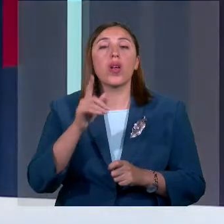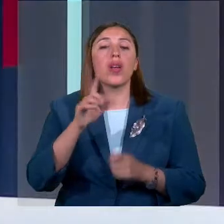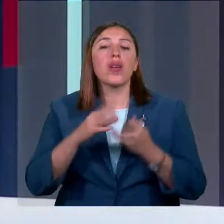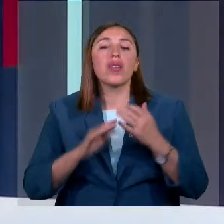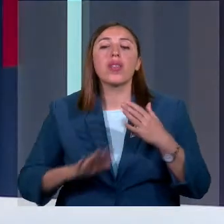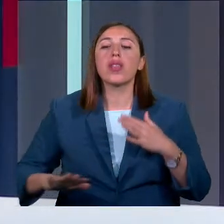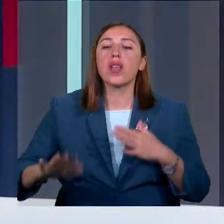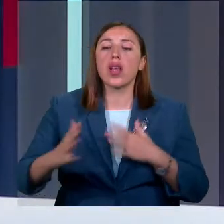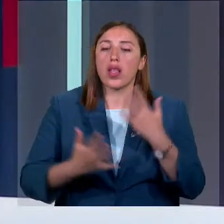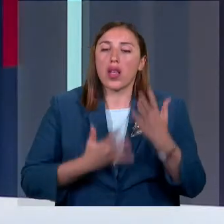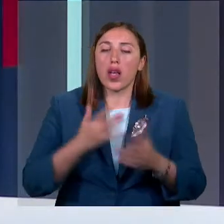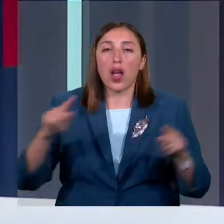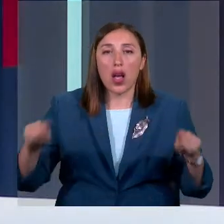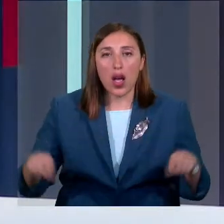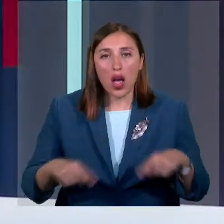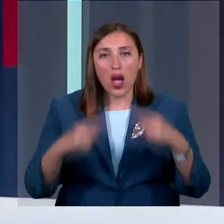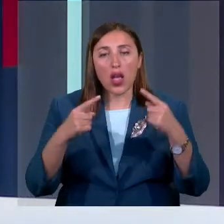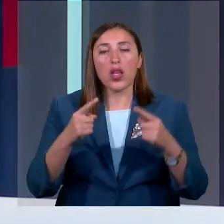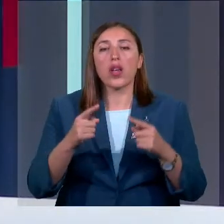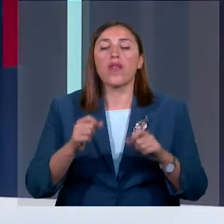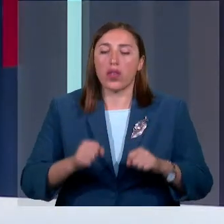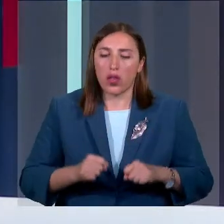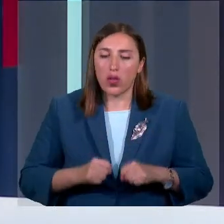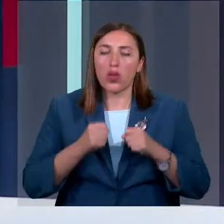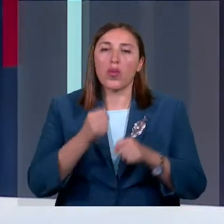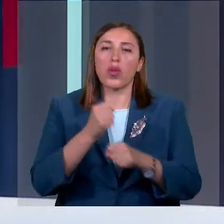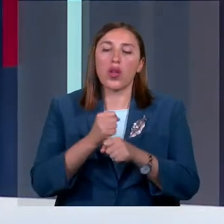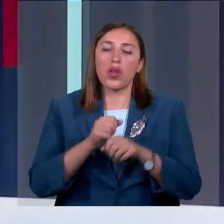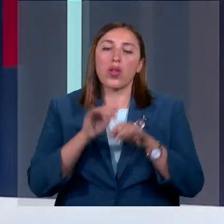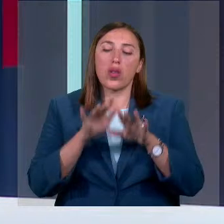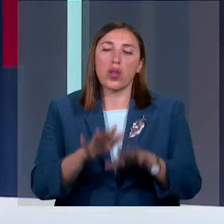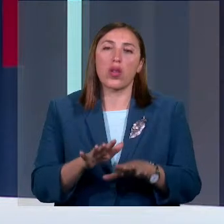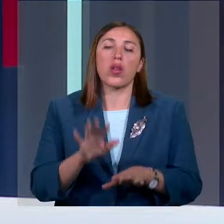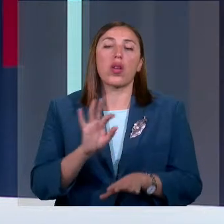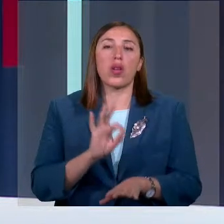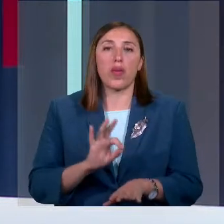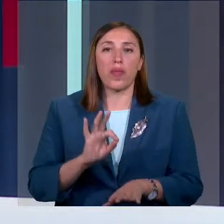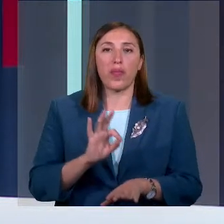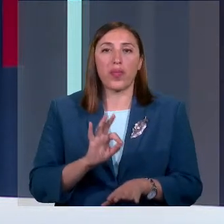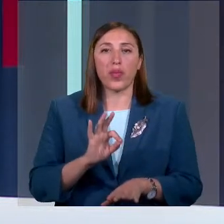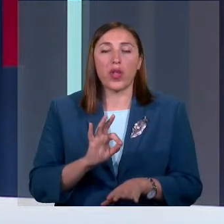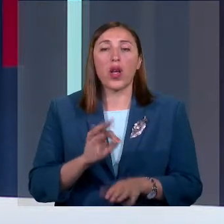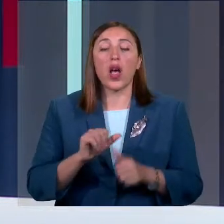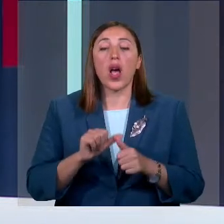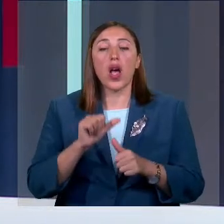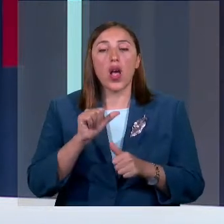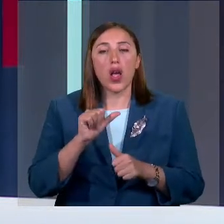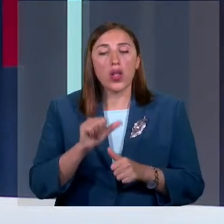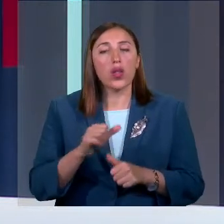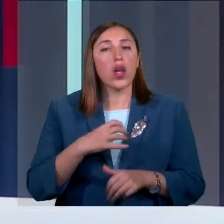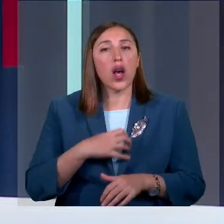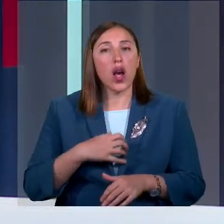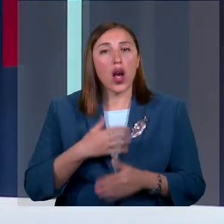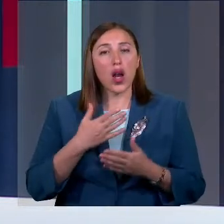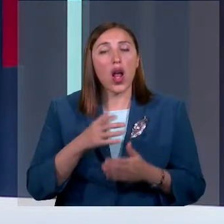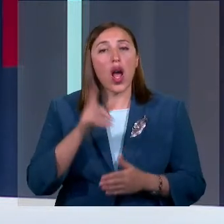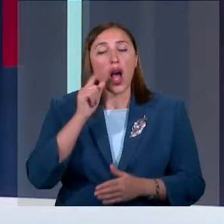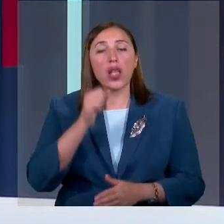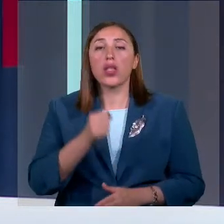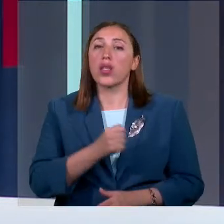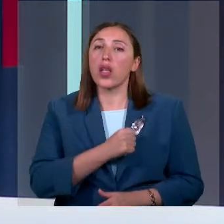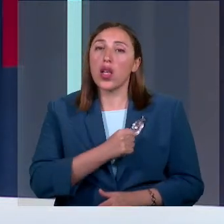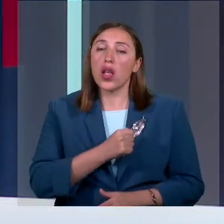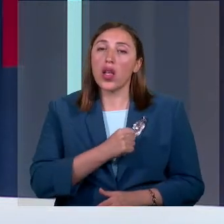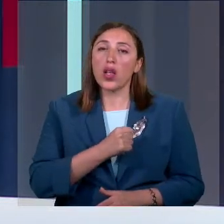տարածաշրջանային կայունությանը և առավելագույն ջանքեր են գործադրում դրա համար»։ Հատուկ նշանակություն ենք տալիս Հայաստանի զինված